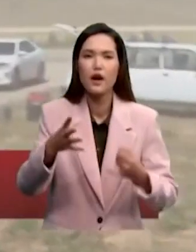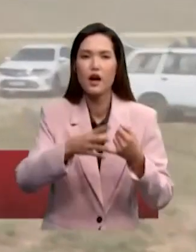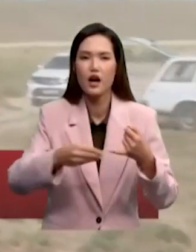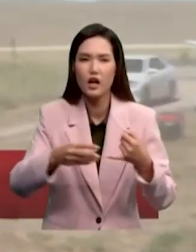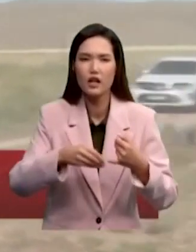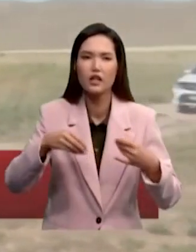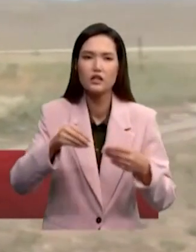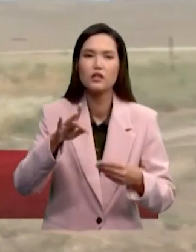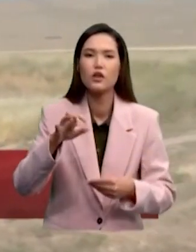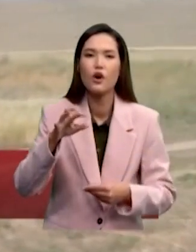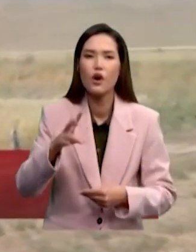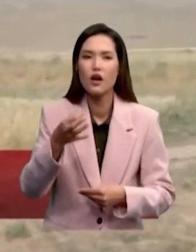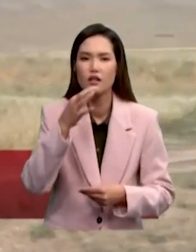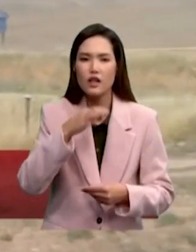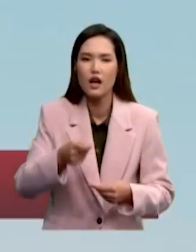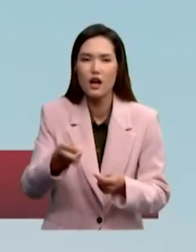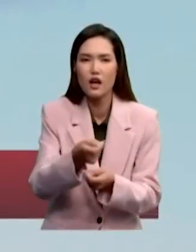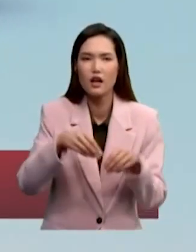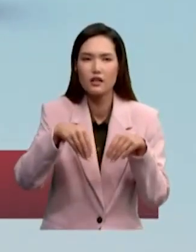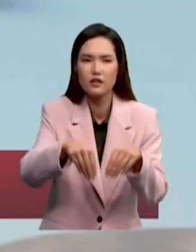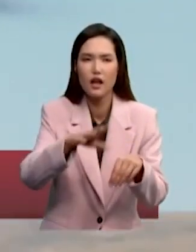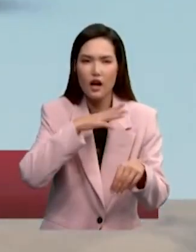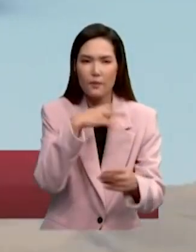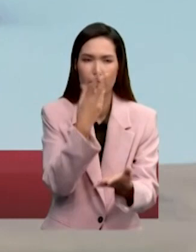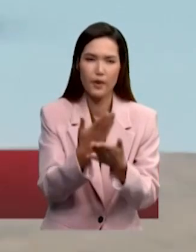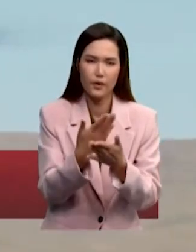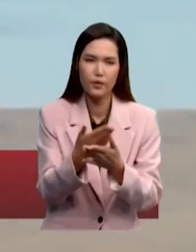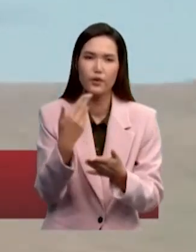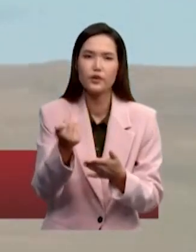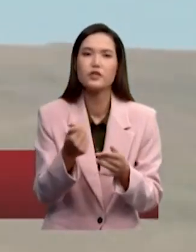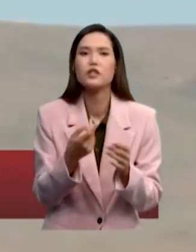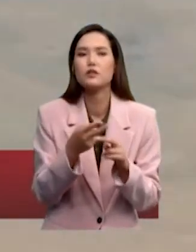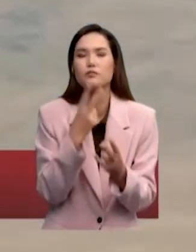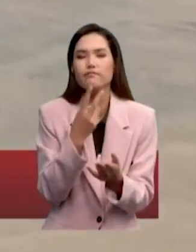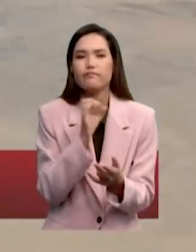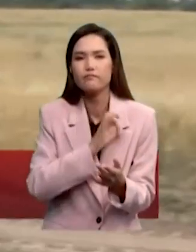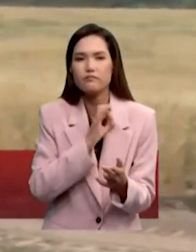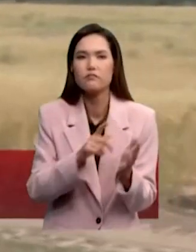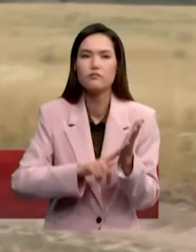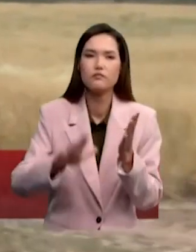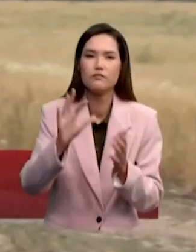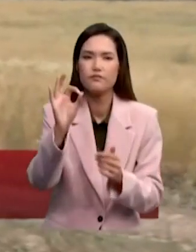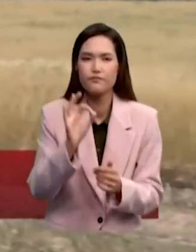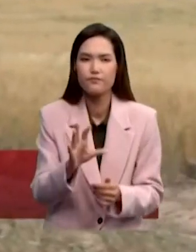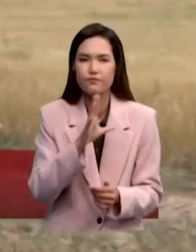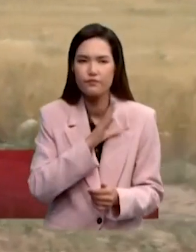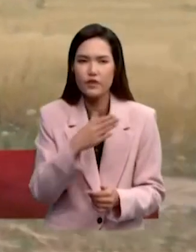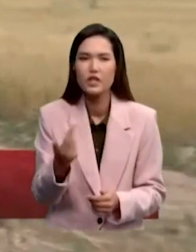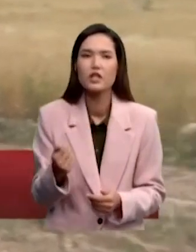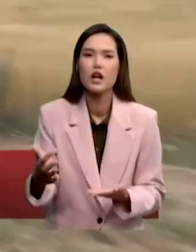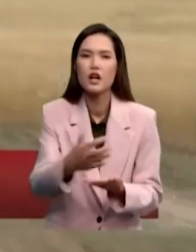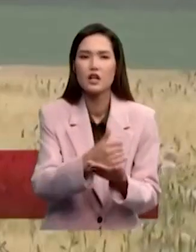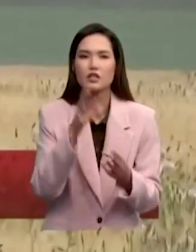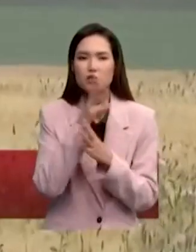егіс алқабын дронмен дәрілеп берген. Бұл көрсеткіш аудандағы дақыл алқабының 75%. Дихан қаржы жинап,